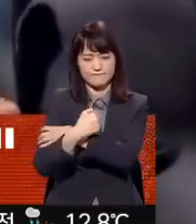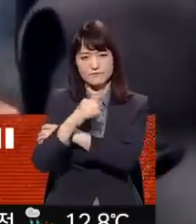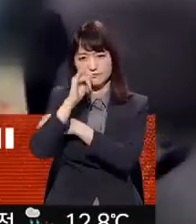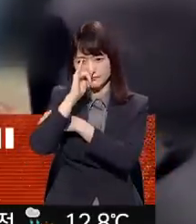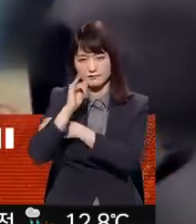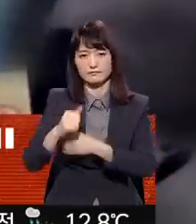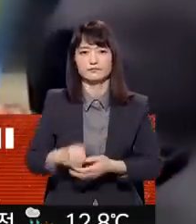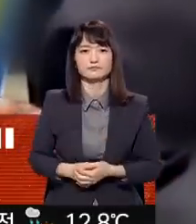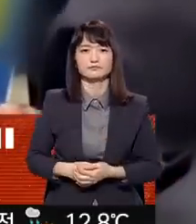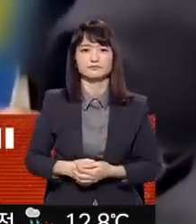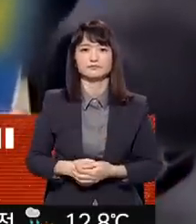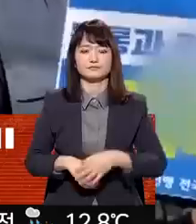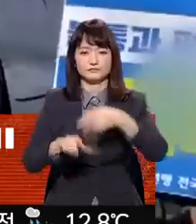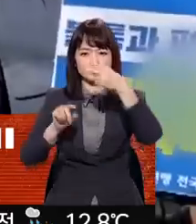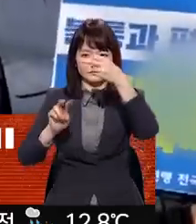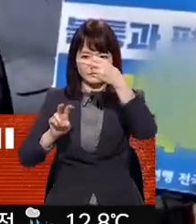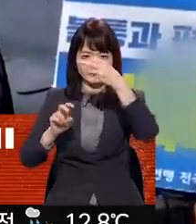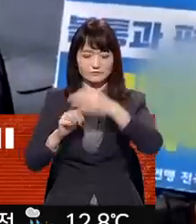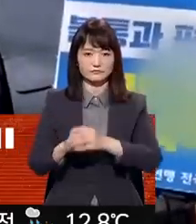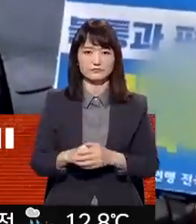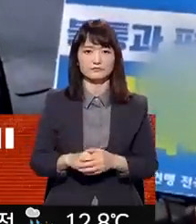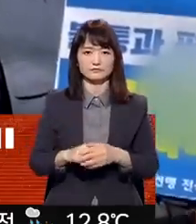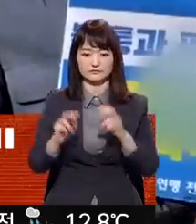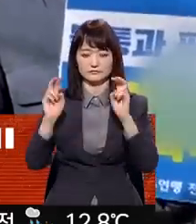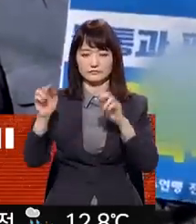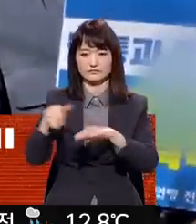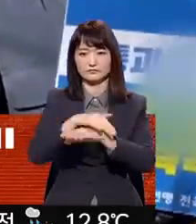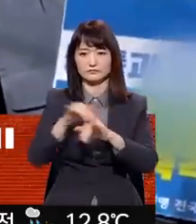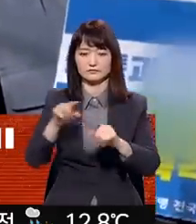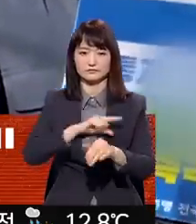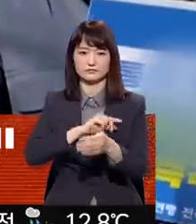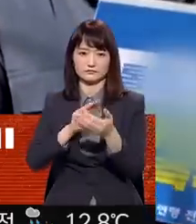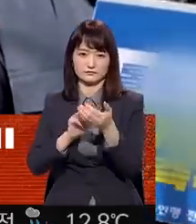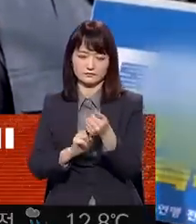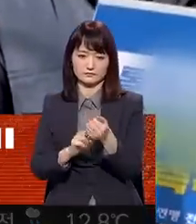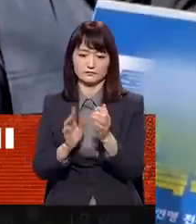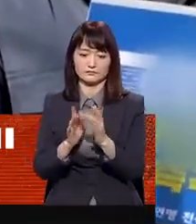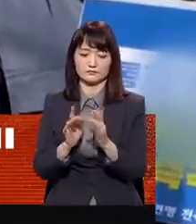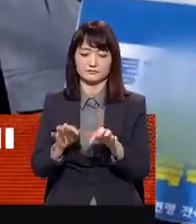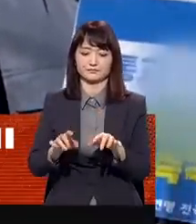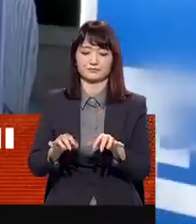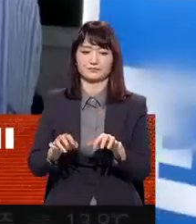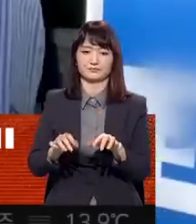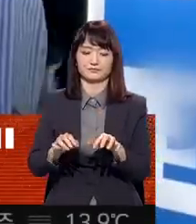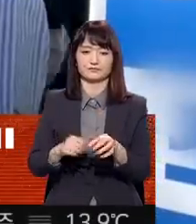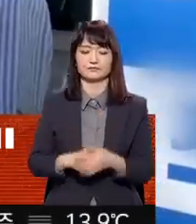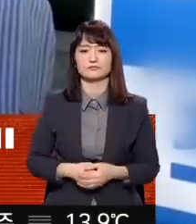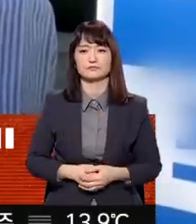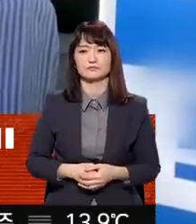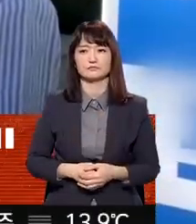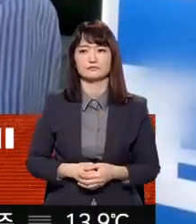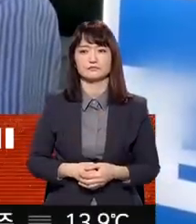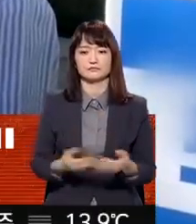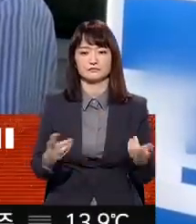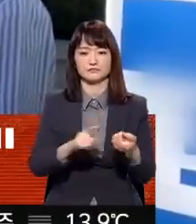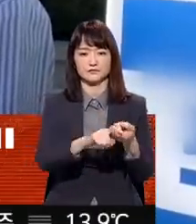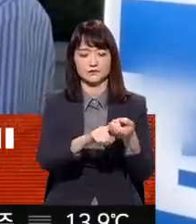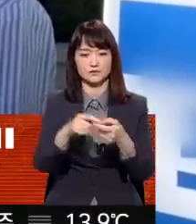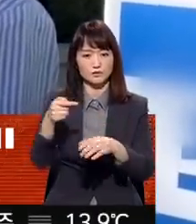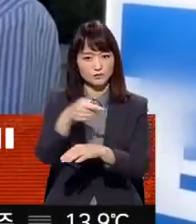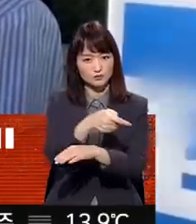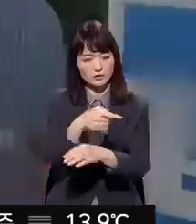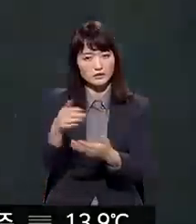합니다. 지난달 20일에 직장인 익명 커뮤니티인 블라인드에 이 관리자에 대한 글이 올라왔습니다. 노조, 비노조 구분해서